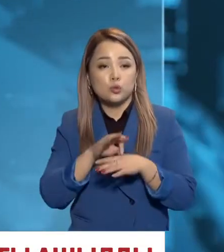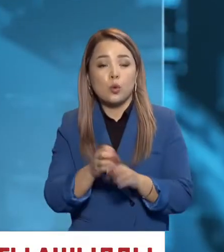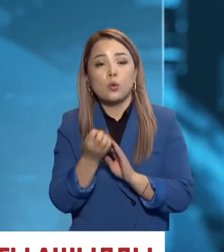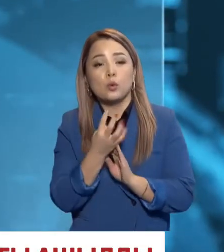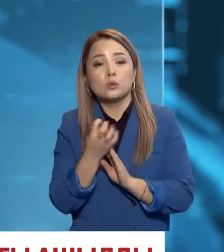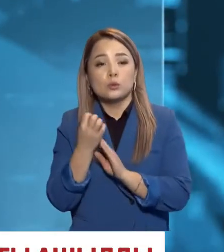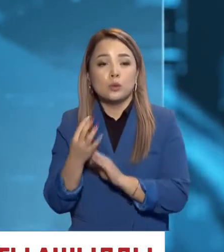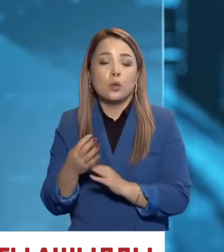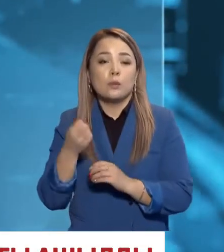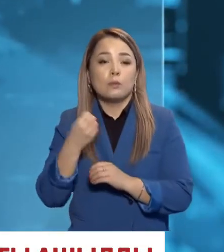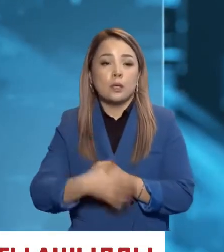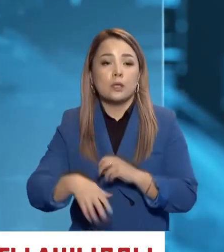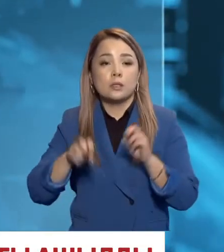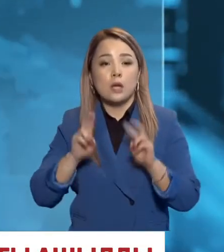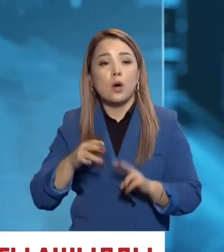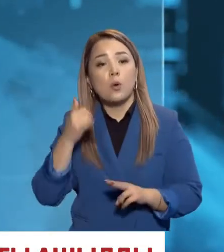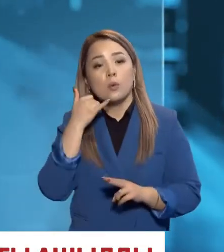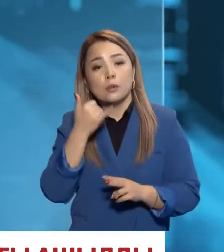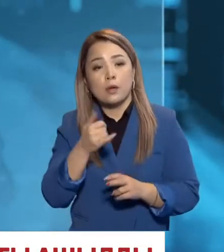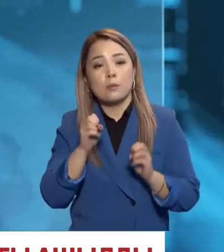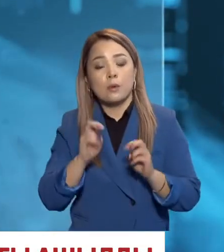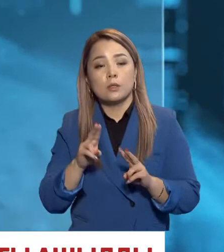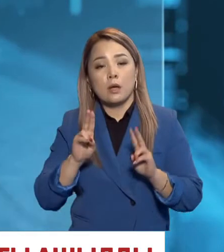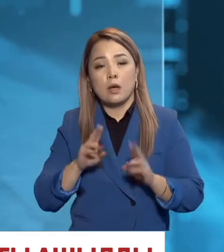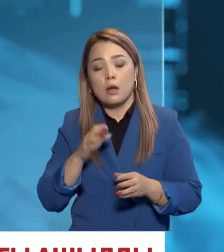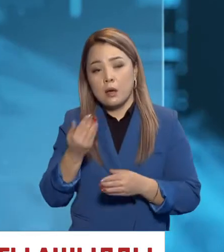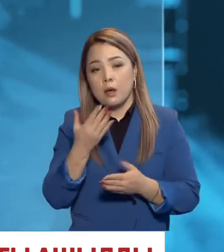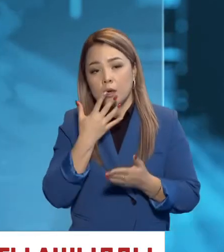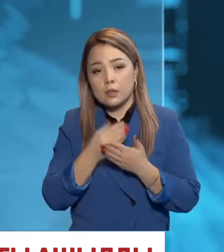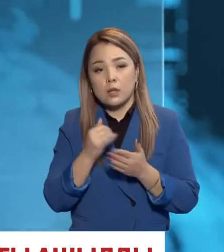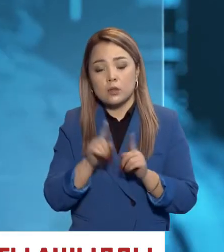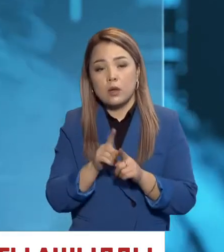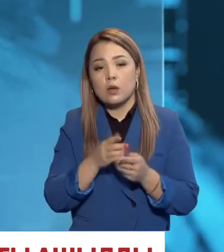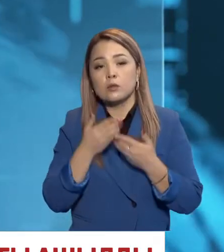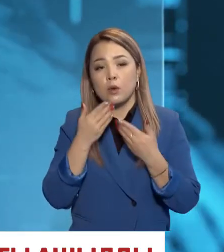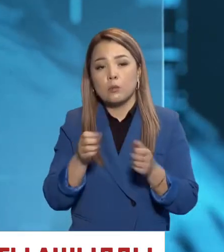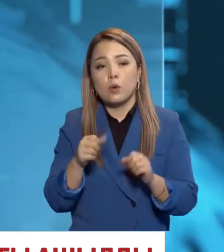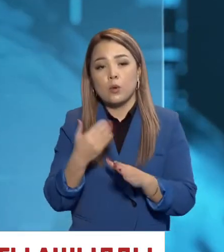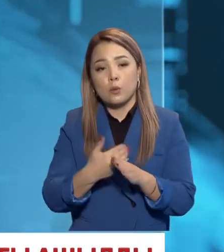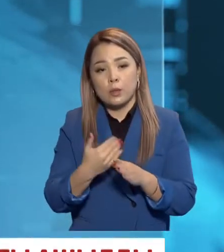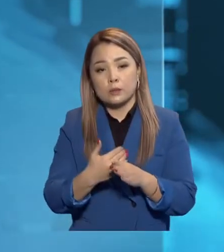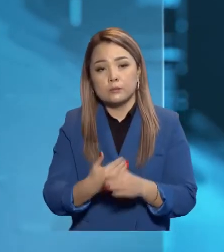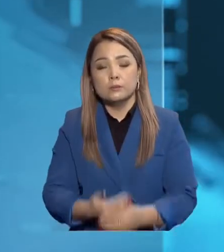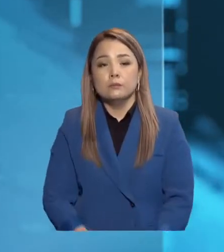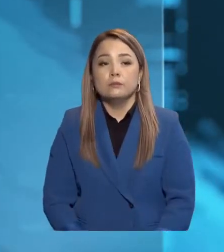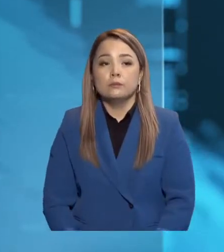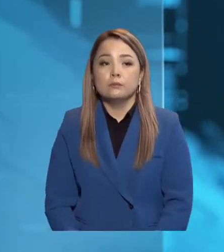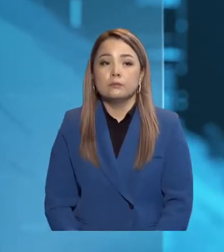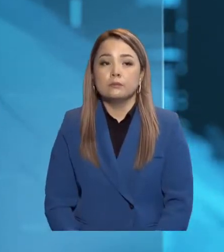14-14 бірыңғай кол орталығына хабарласып, арнайы мамандардың көмегіне жүгіне алады.